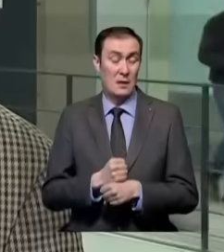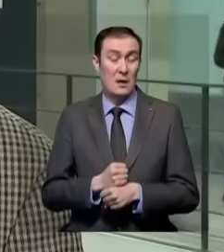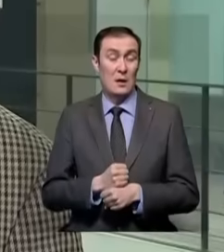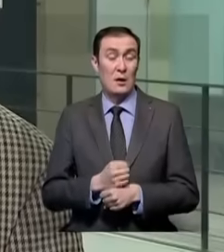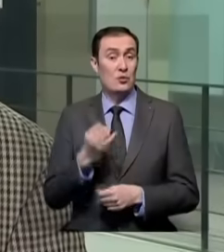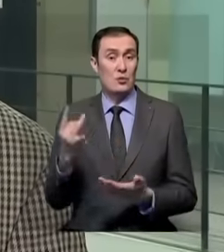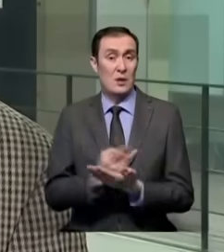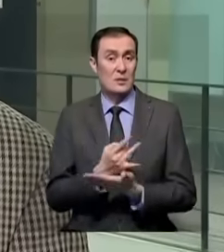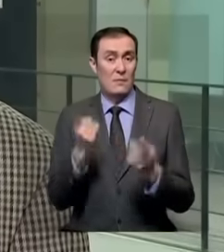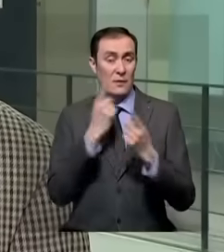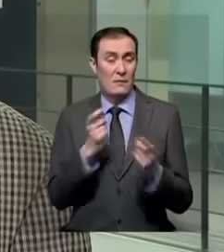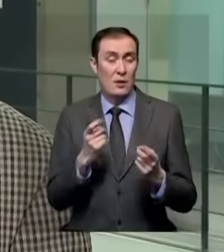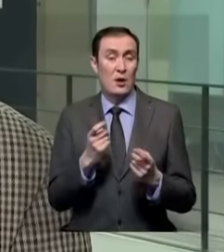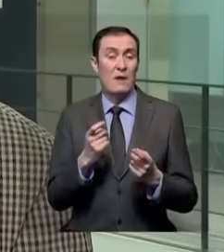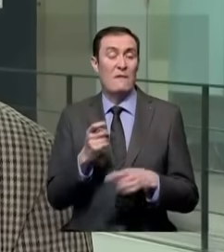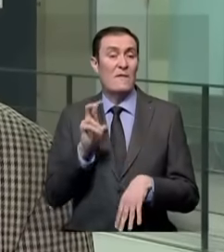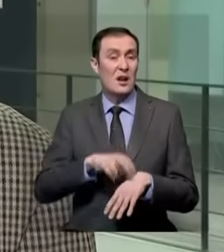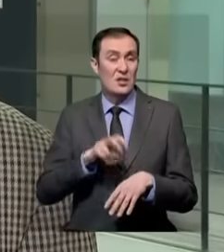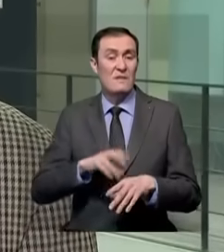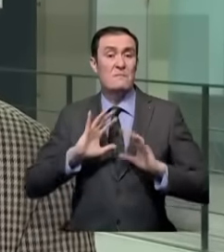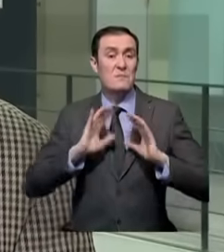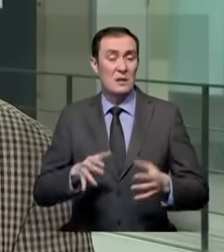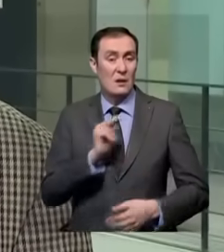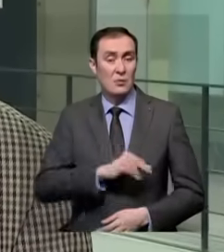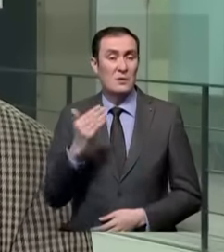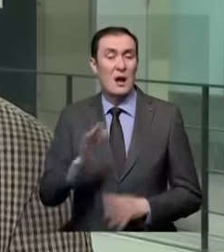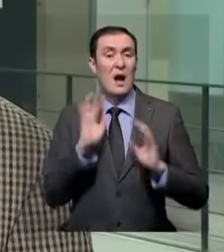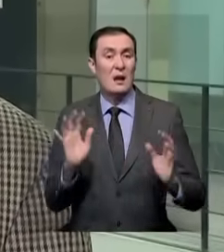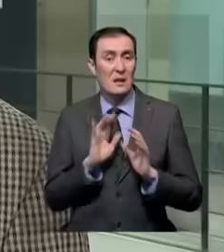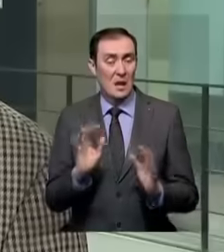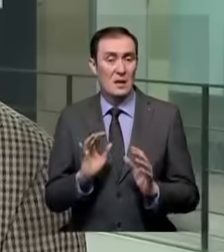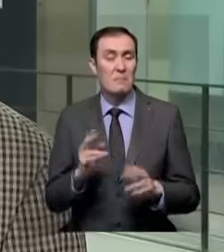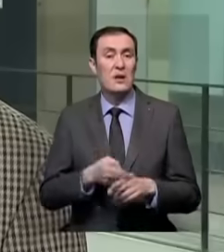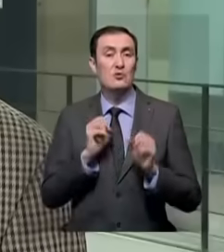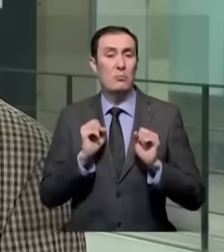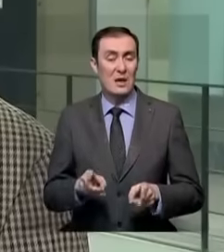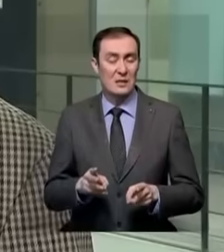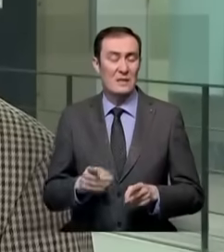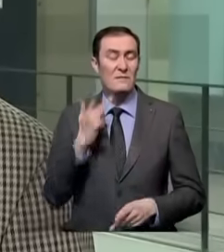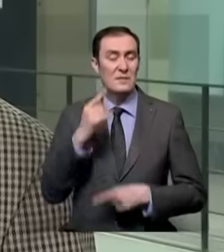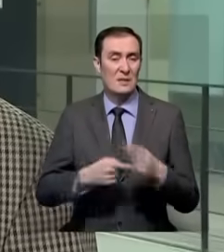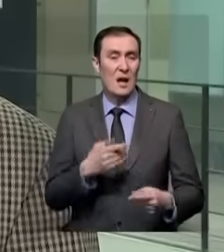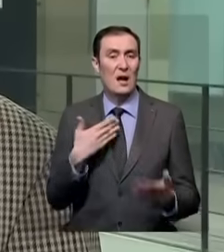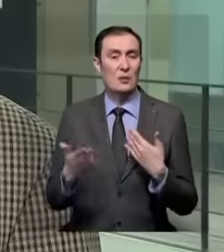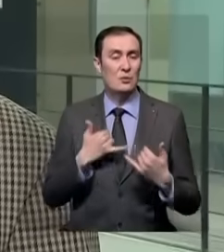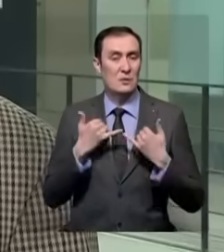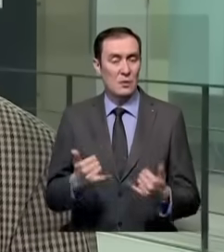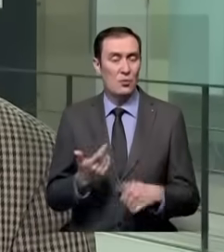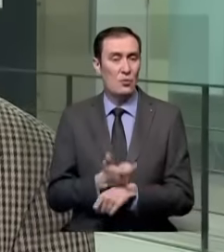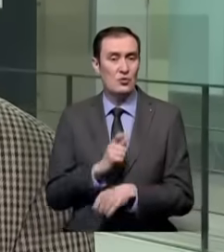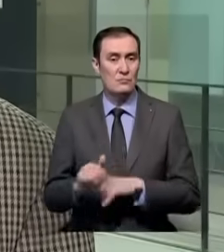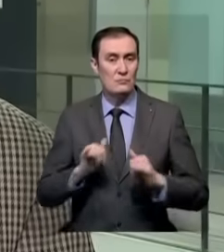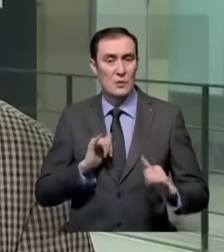еще раз повторюсь, люди в белых халатах во всем мире, их охраняет, их безопасность, и всегда к ним относится